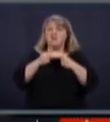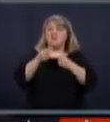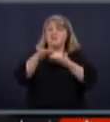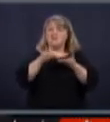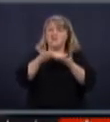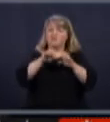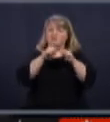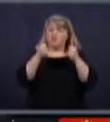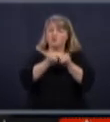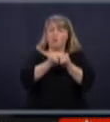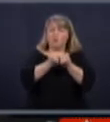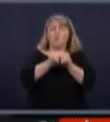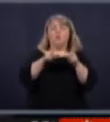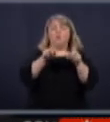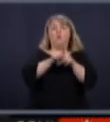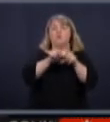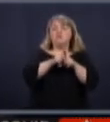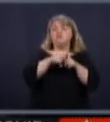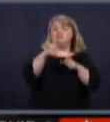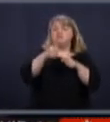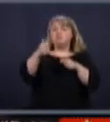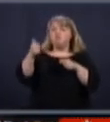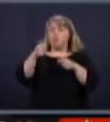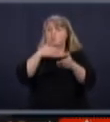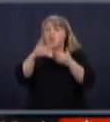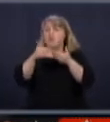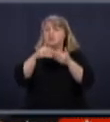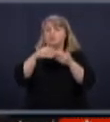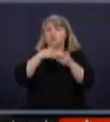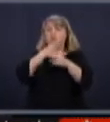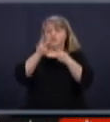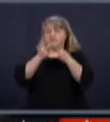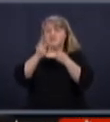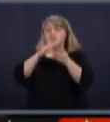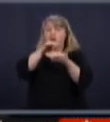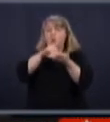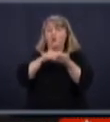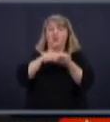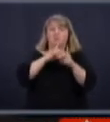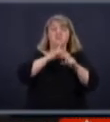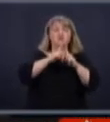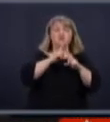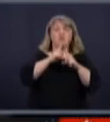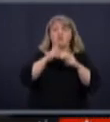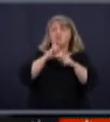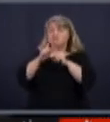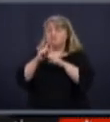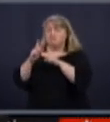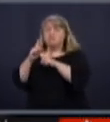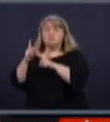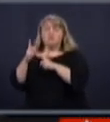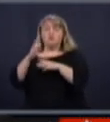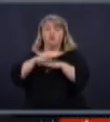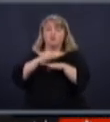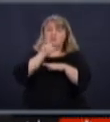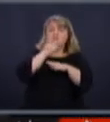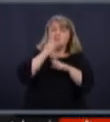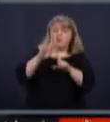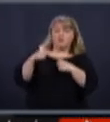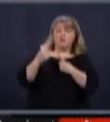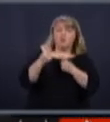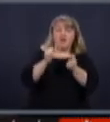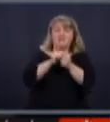et les autres pour de Montréal pour discuter de ce qui est arrivé avec les CHSLD. Donc, j'en ai